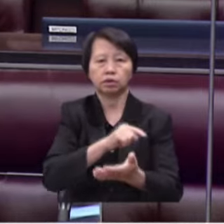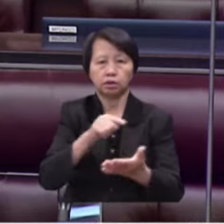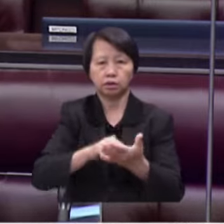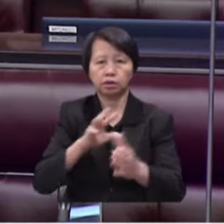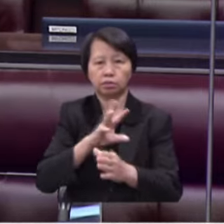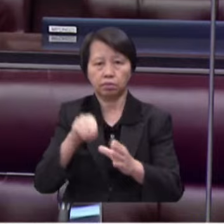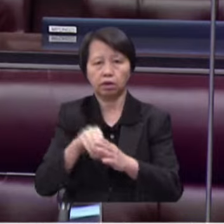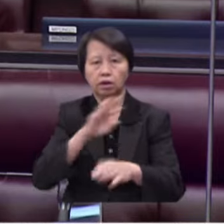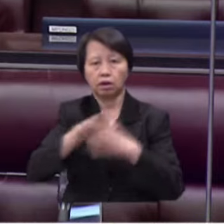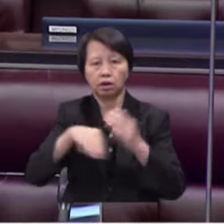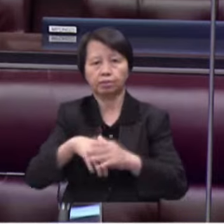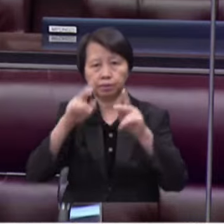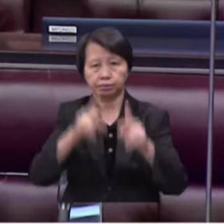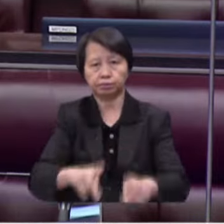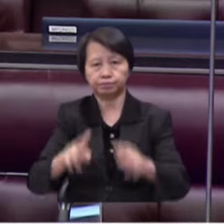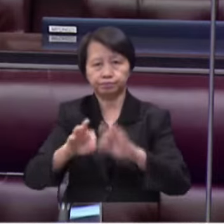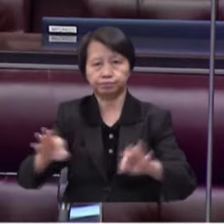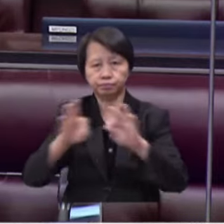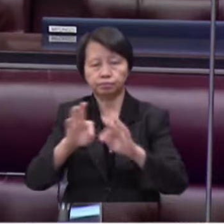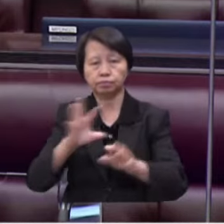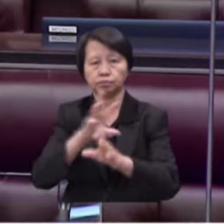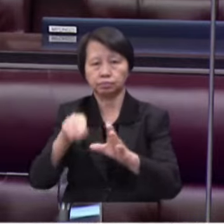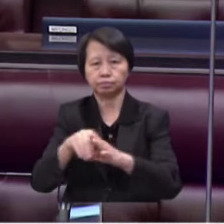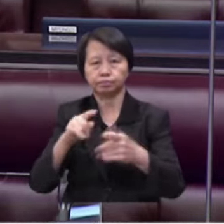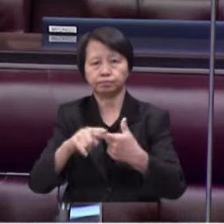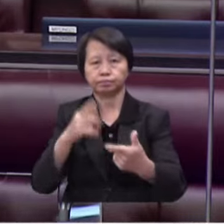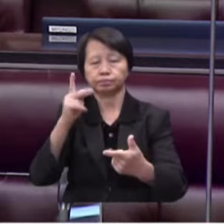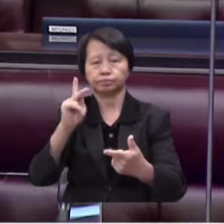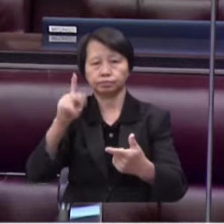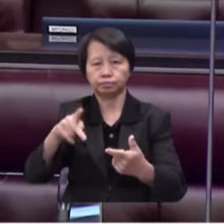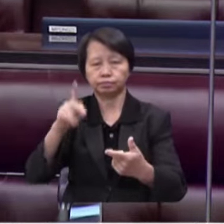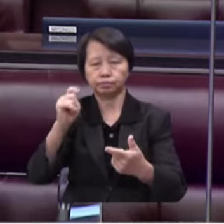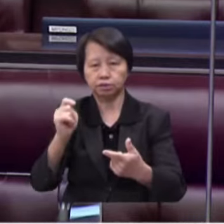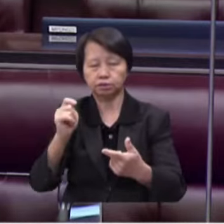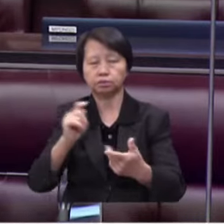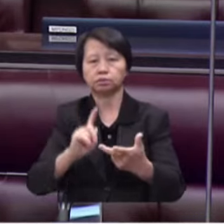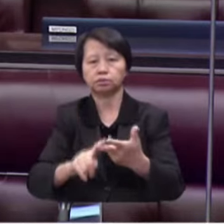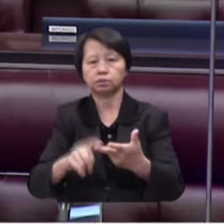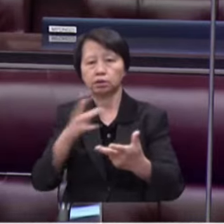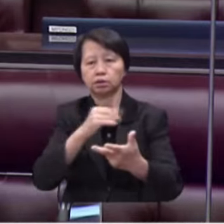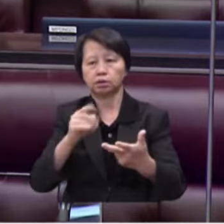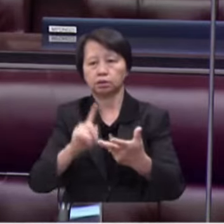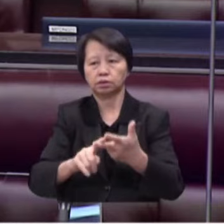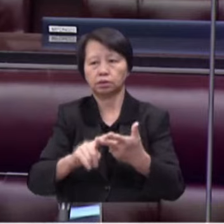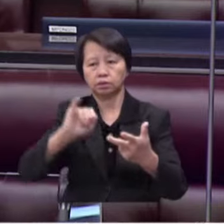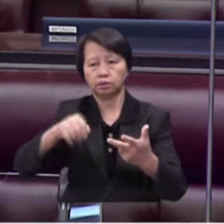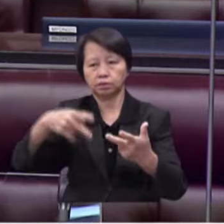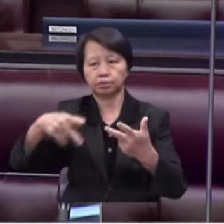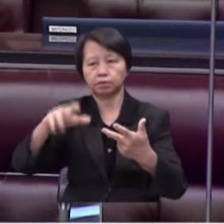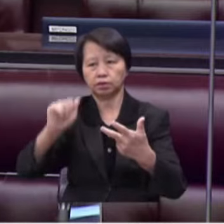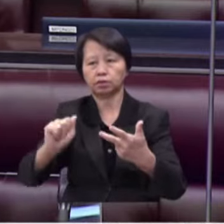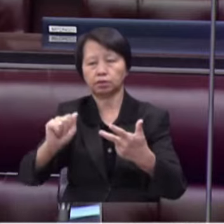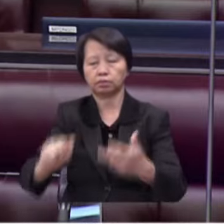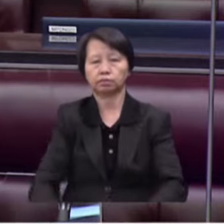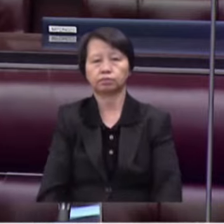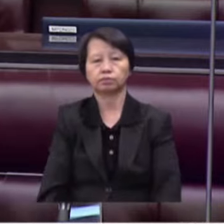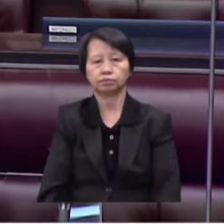semua pihak kepentingan termasuklah kementerian pendidikan tinggi dan juga pihak jpe